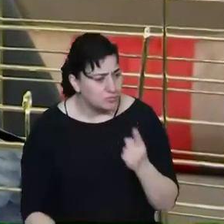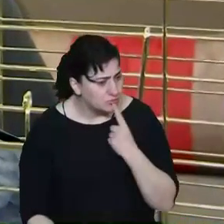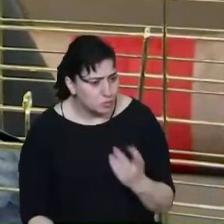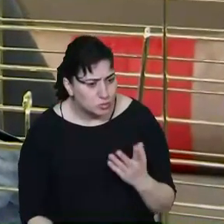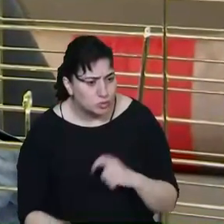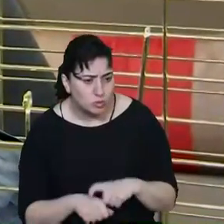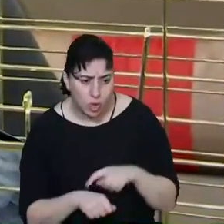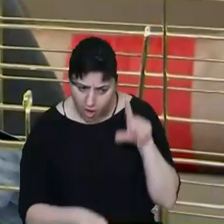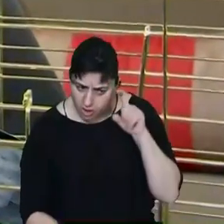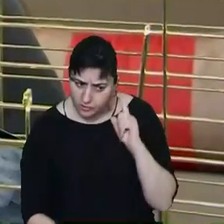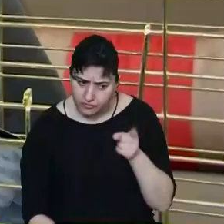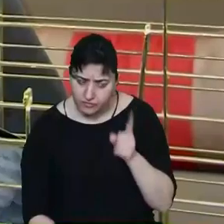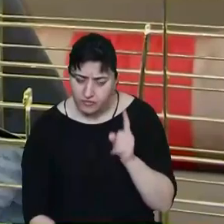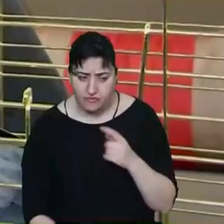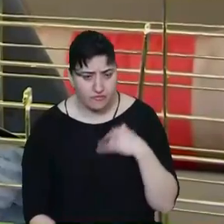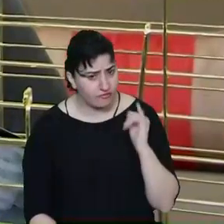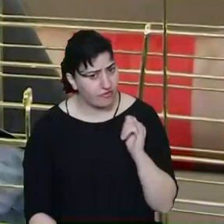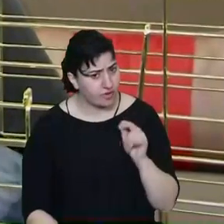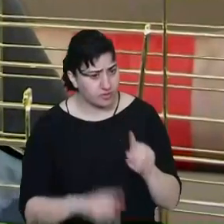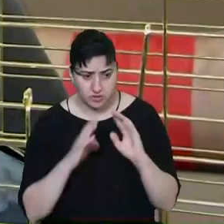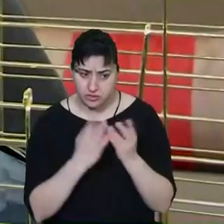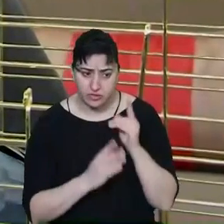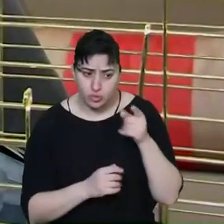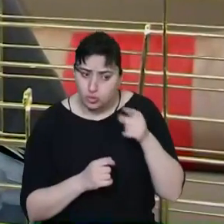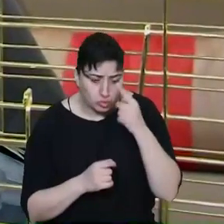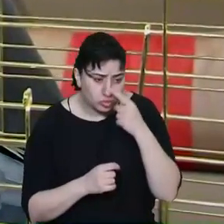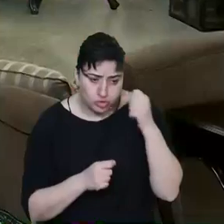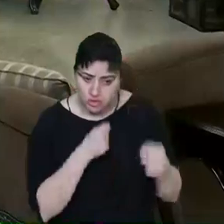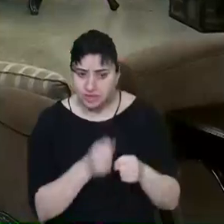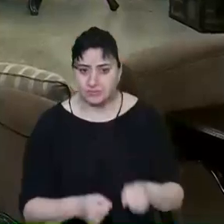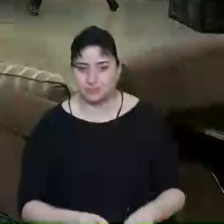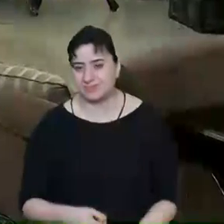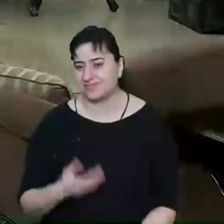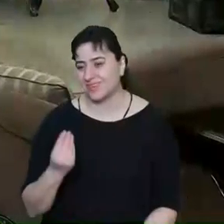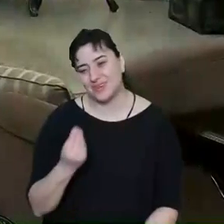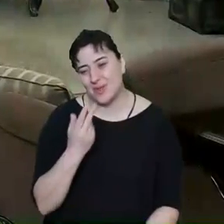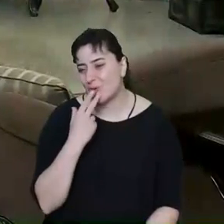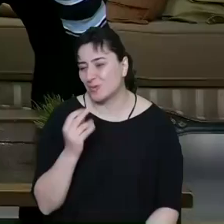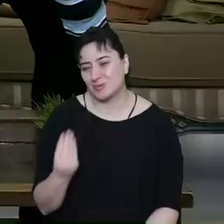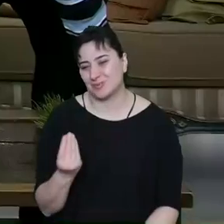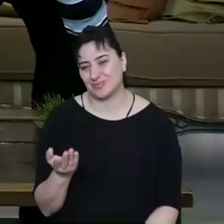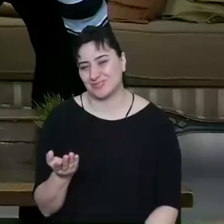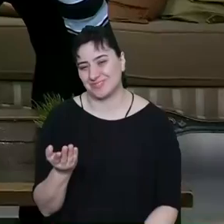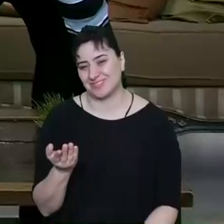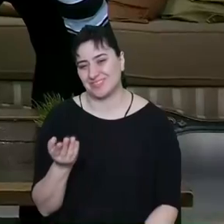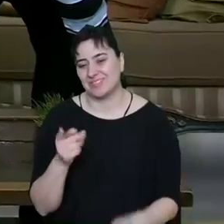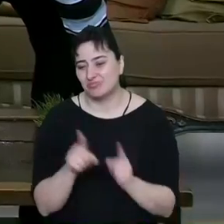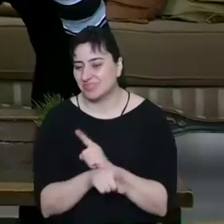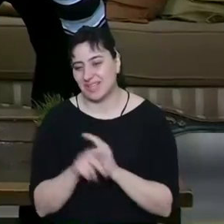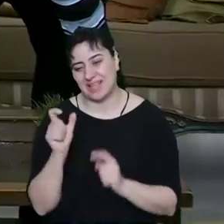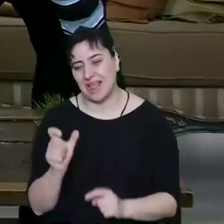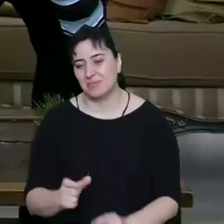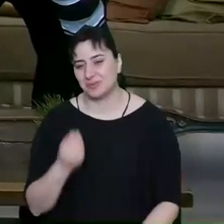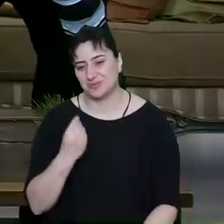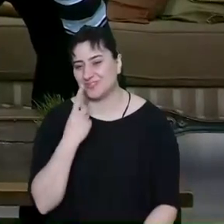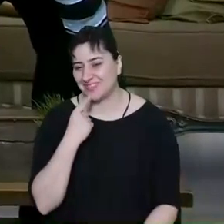lan? Akıllı ol, vallahi gelmeyeyim o kafesinin içine, bak ağzını burnunu kırarım senin. Oğlum bırak, ne güzel konuşuyor ya, çeşitli kelimeler söylüyor,